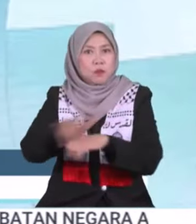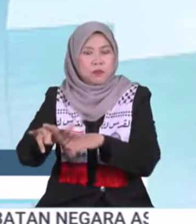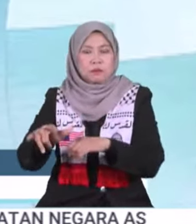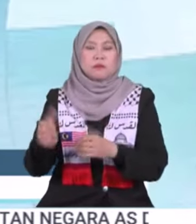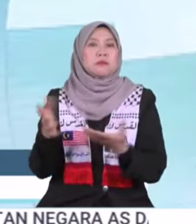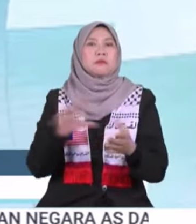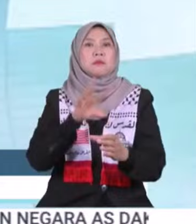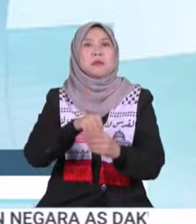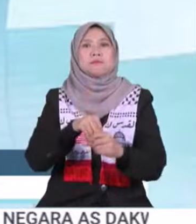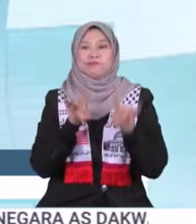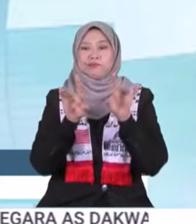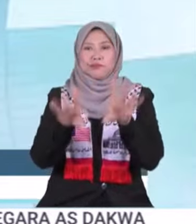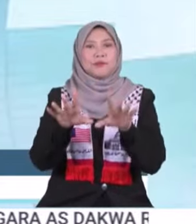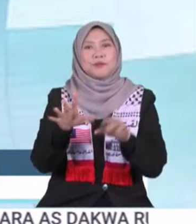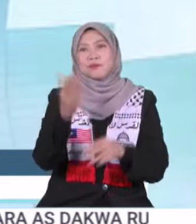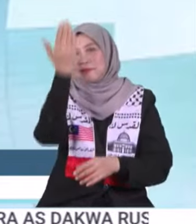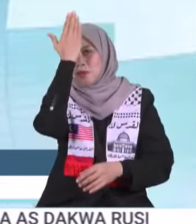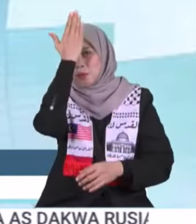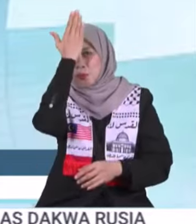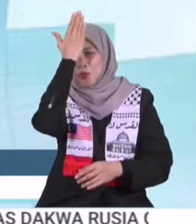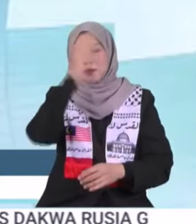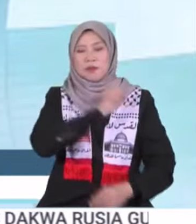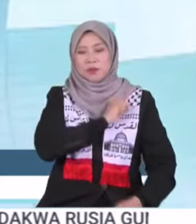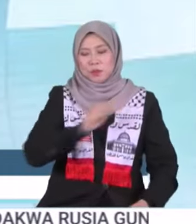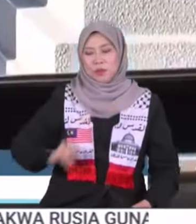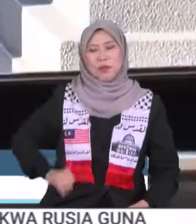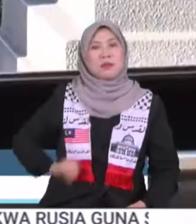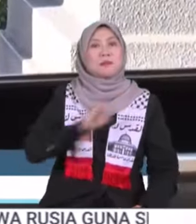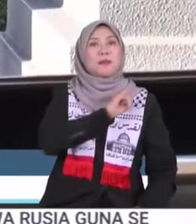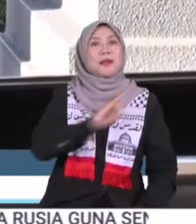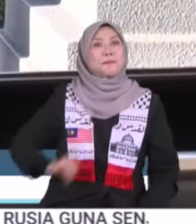mendatangkan kebencian kepada Yang di-Pertuan Agong Sultan Ibrahim.